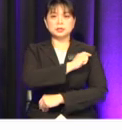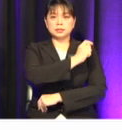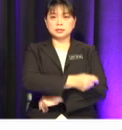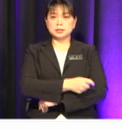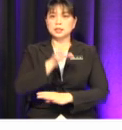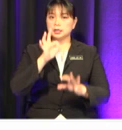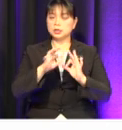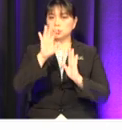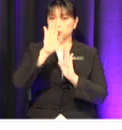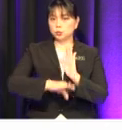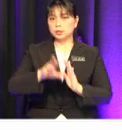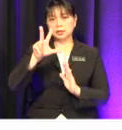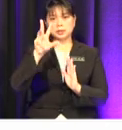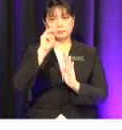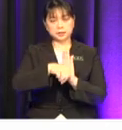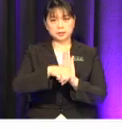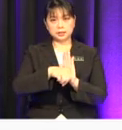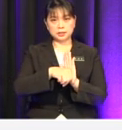maksudnya adalah